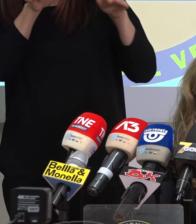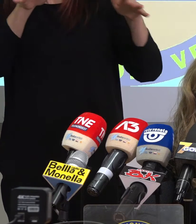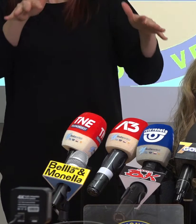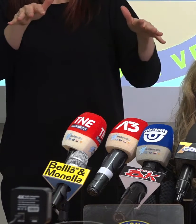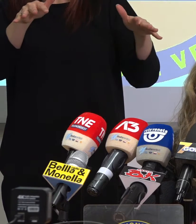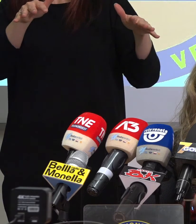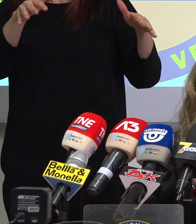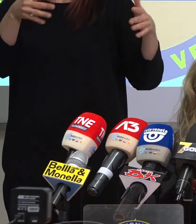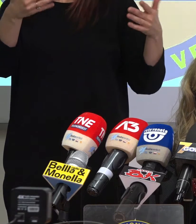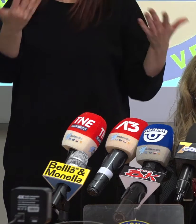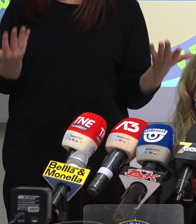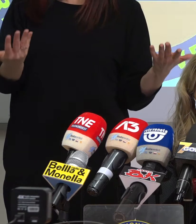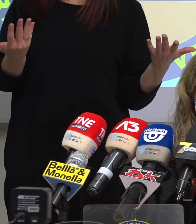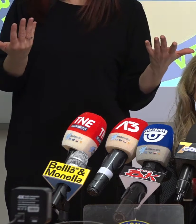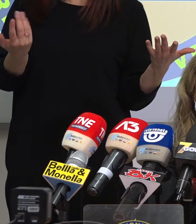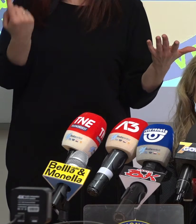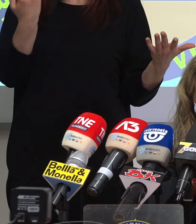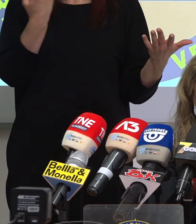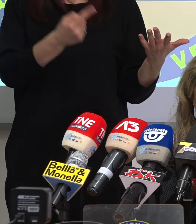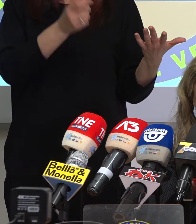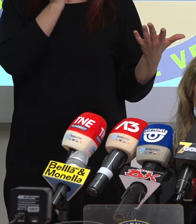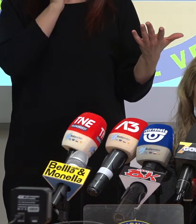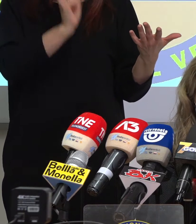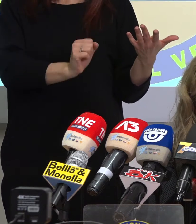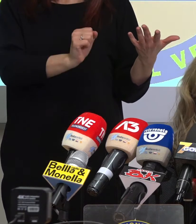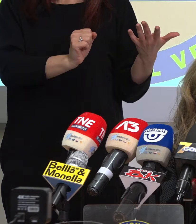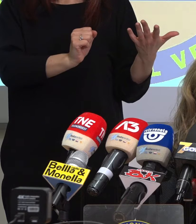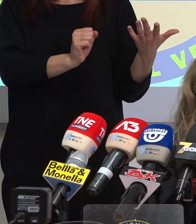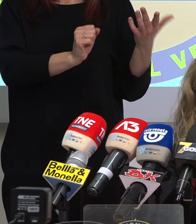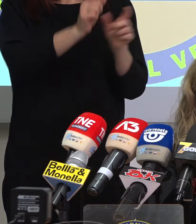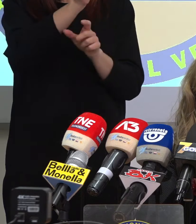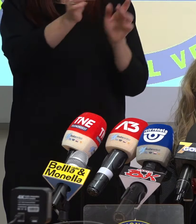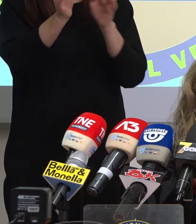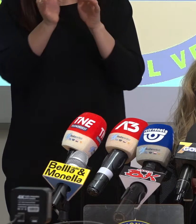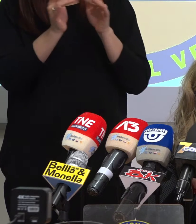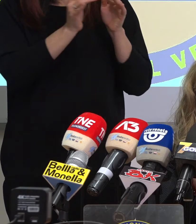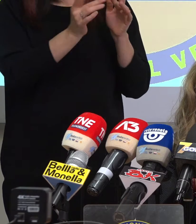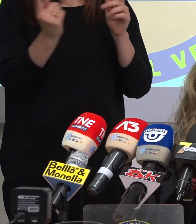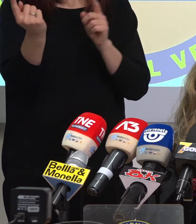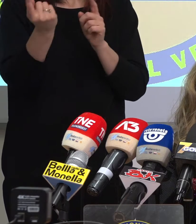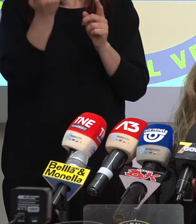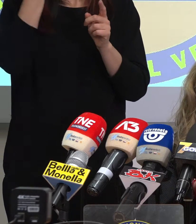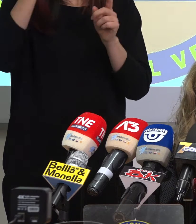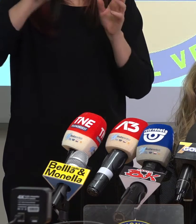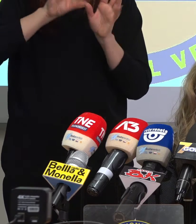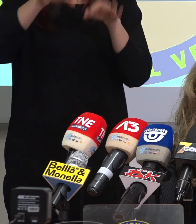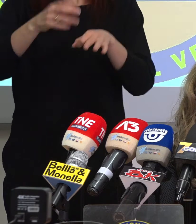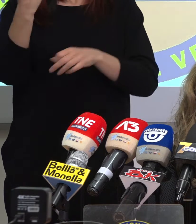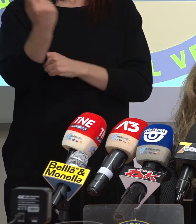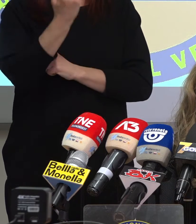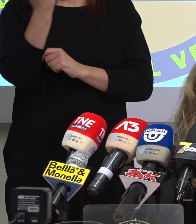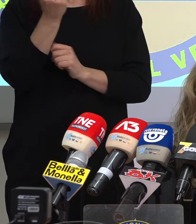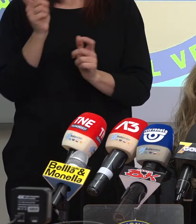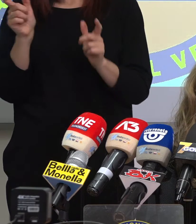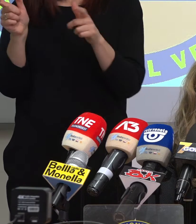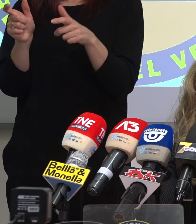in sanità pubblica tradotto possibilità di isolamento di questi soggetti. Perché facciamo l'isolamento? Perché dobbiamo